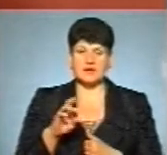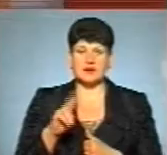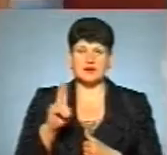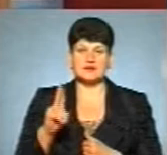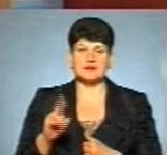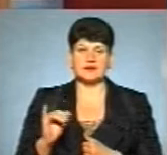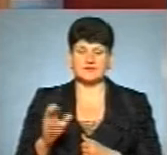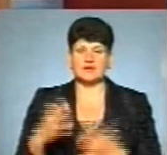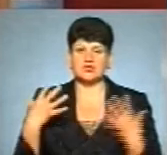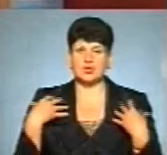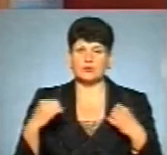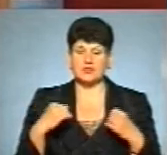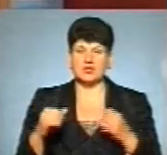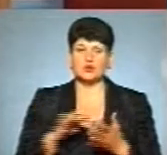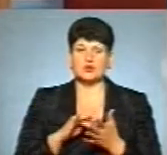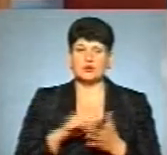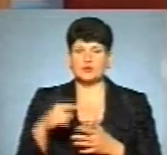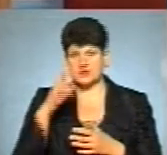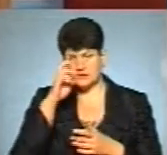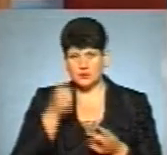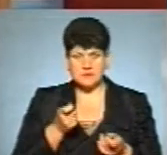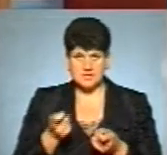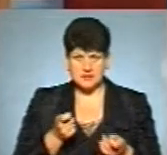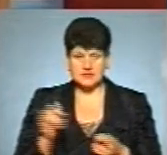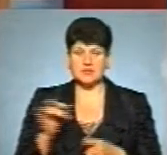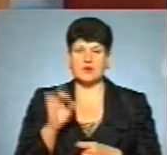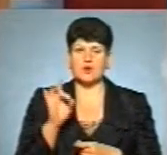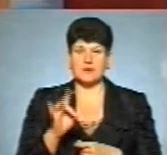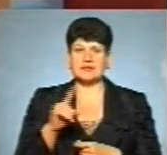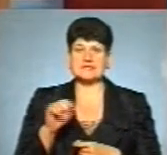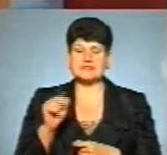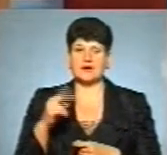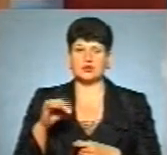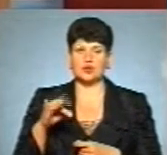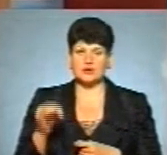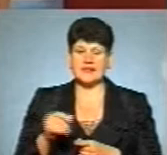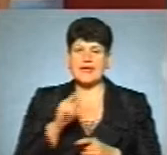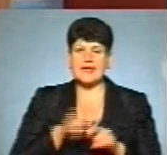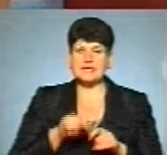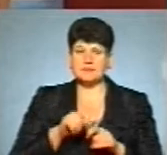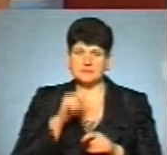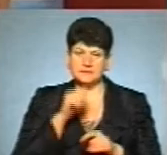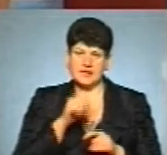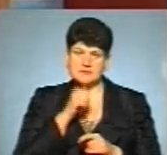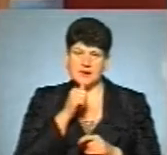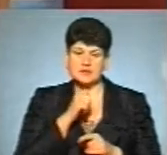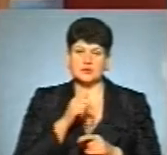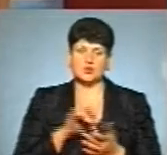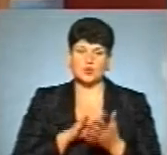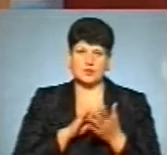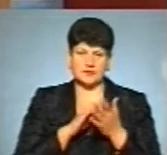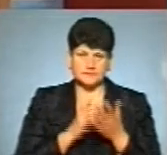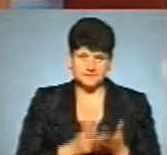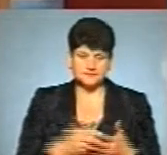начальник управління туризму Тернопільської облдержадміністрації, та Роман Задорожний, мандрівник, експерт з туризму. Мої вітання. Доброго дня.